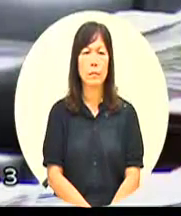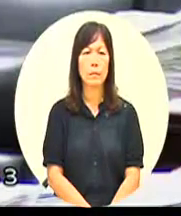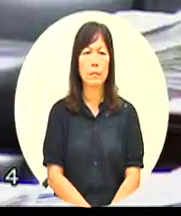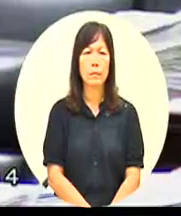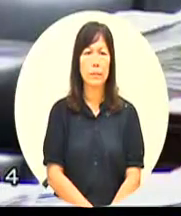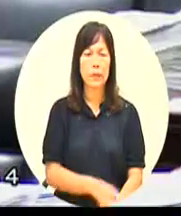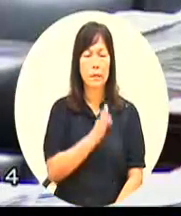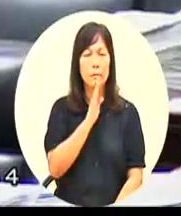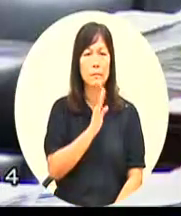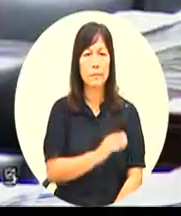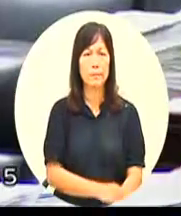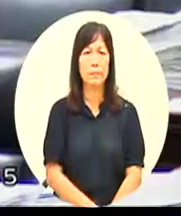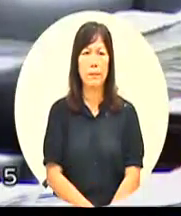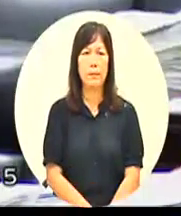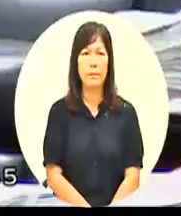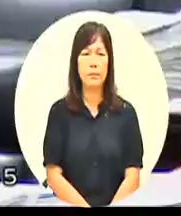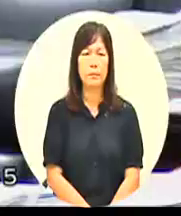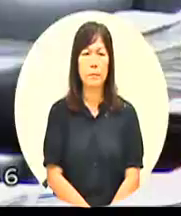是。